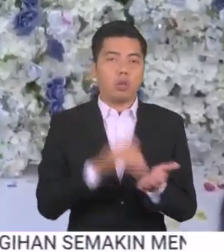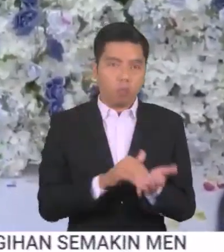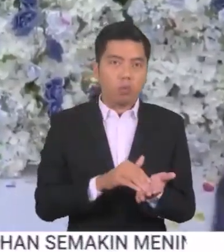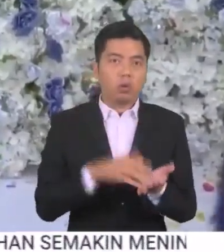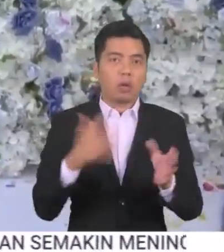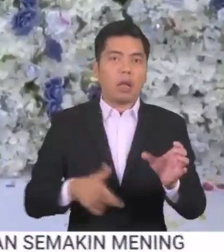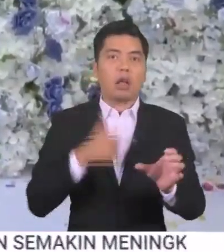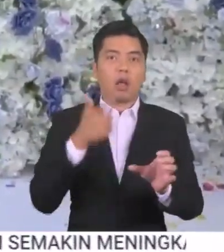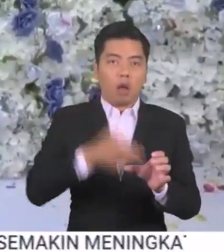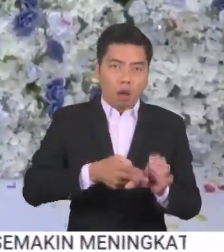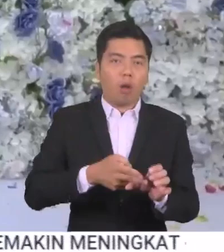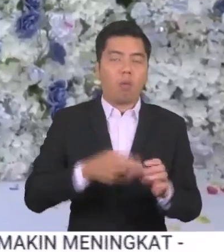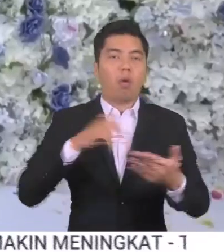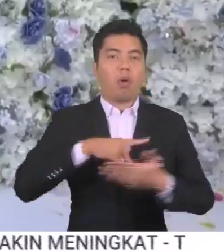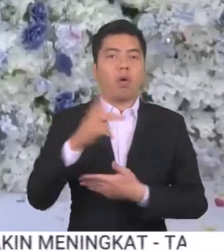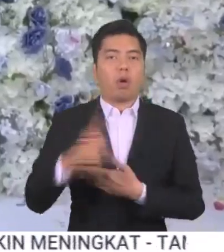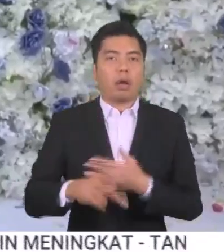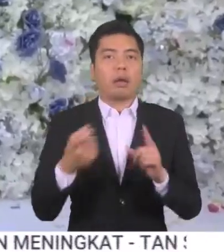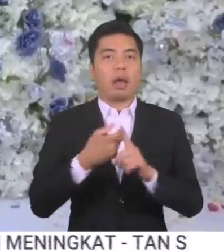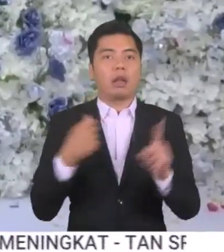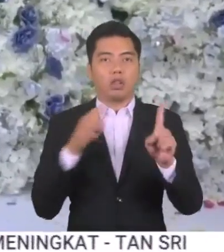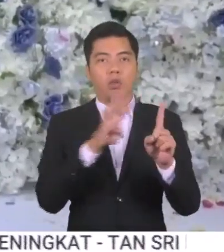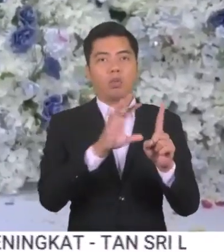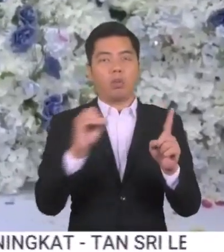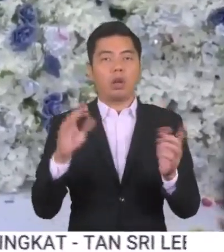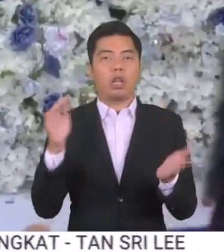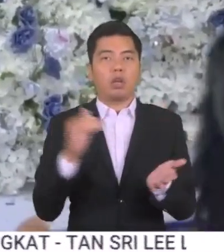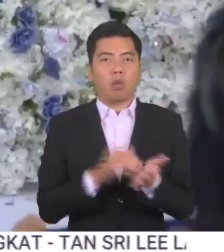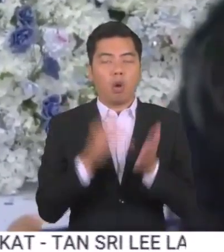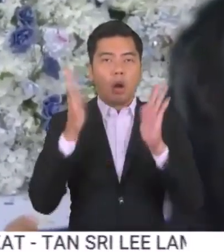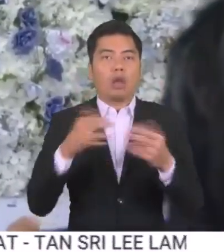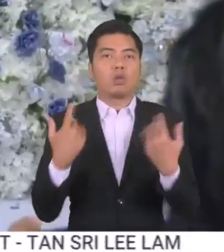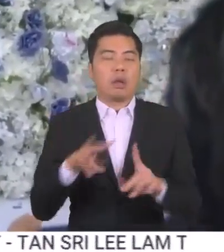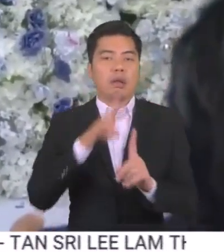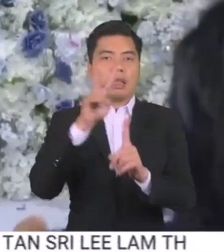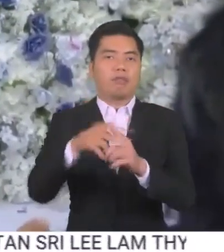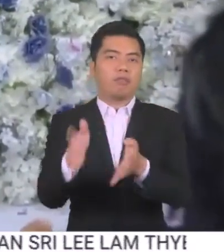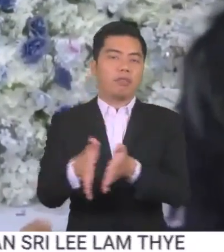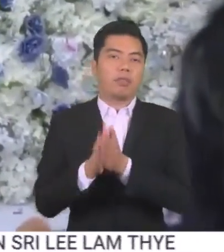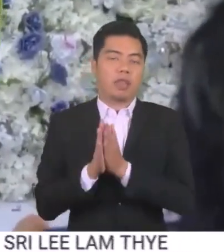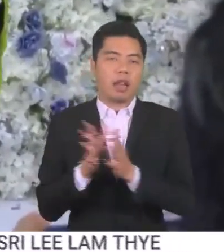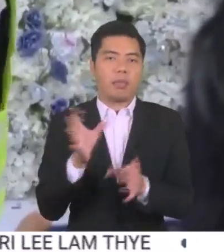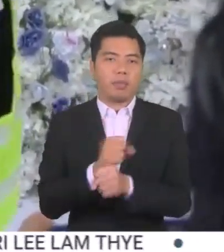layak menyertai program berkenaan daripada 140,000 permohonan yang diterima.